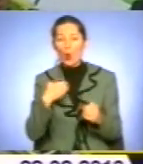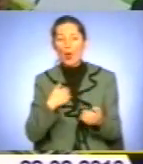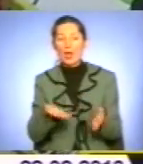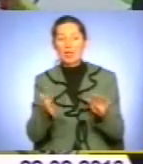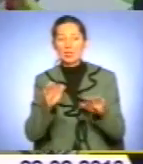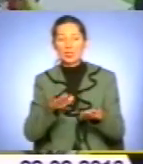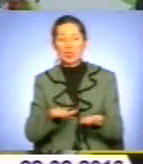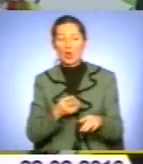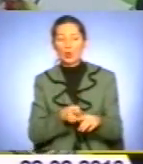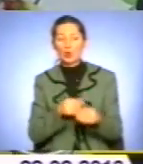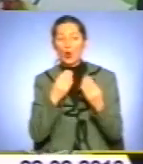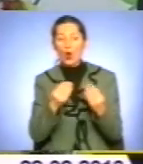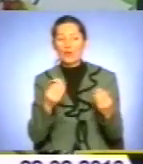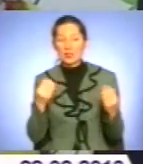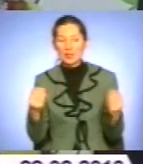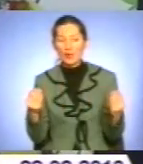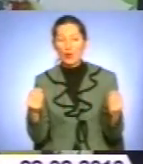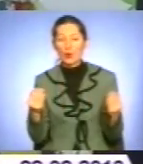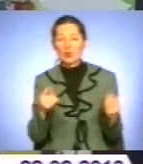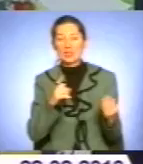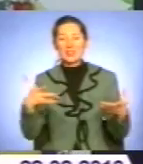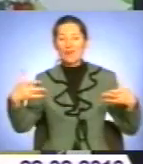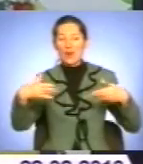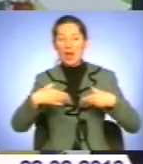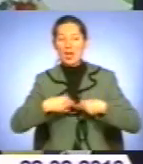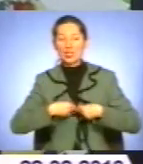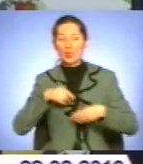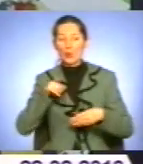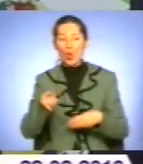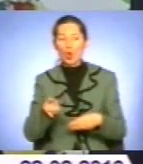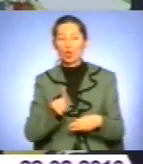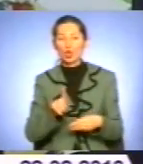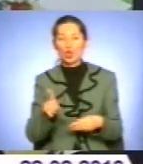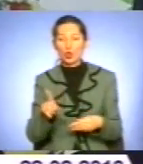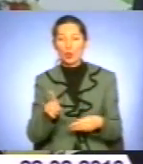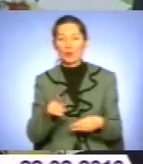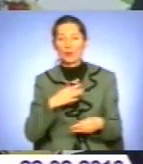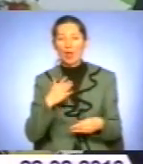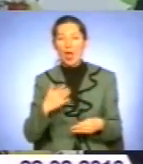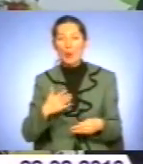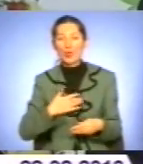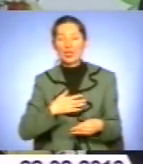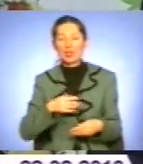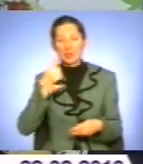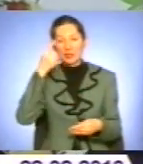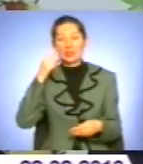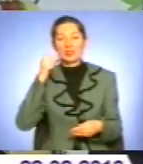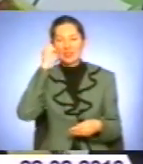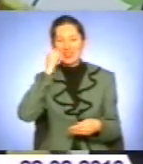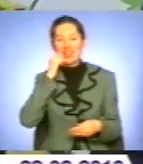залишаю цю виставку з враженням того, що мої старі знайомі не